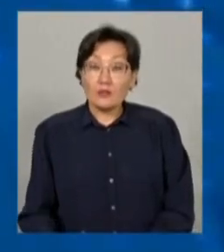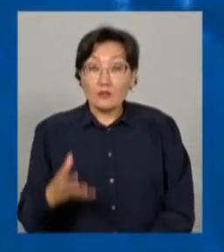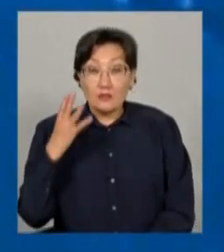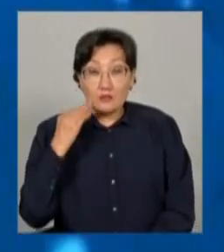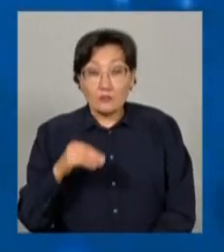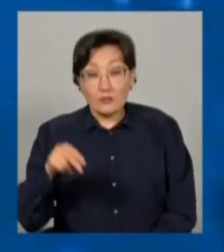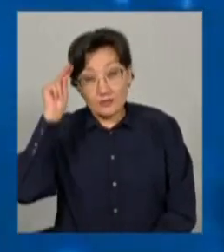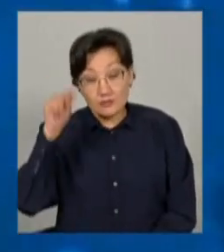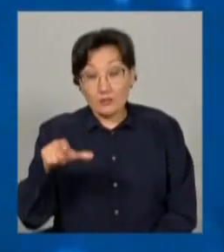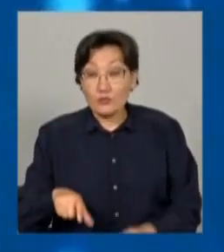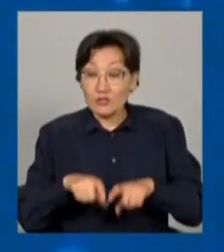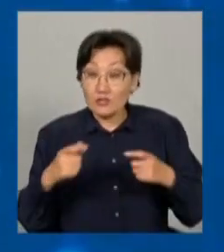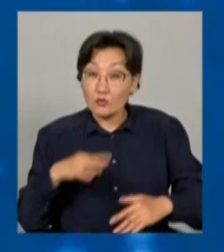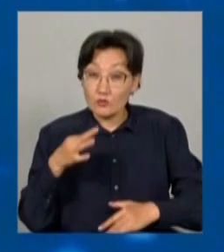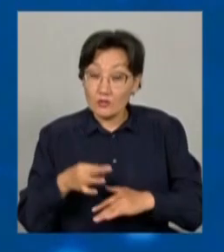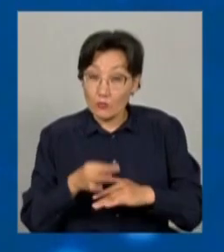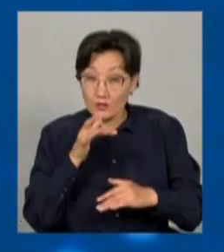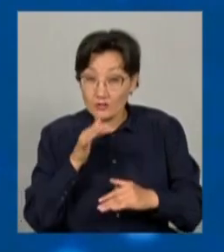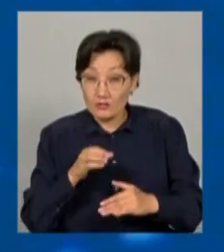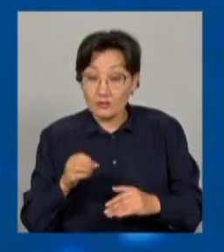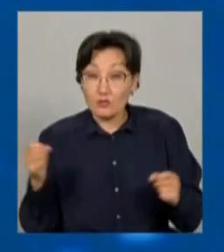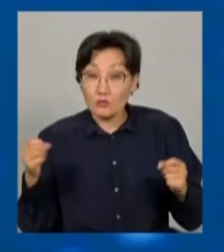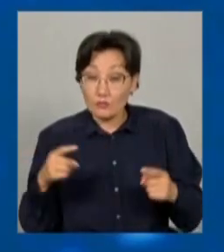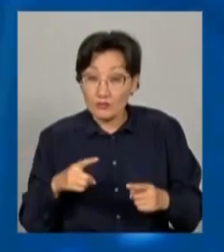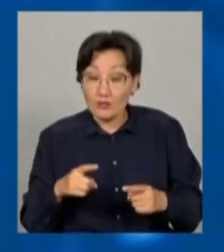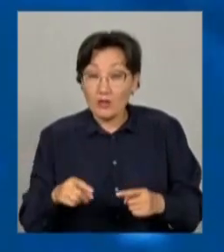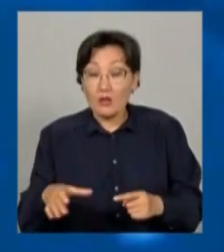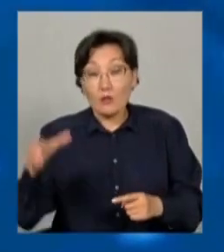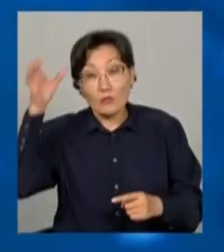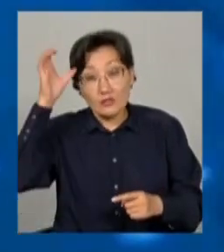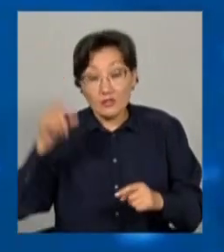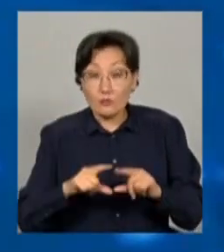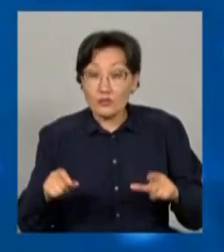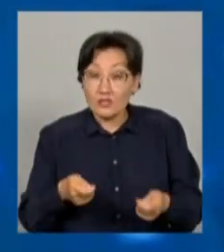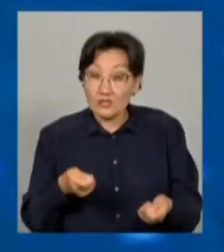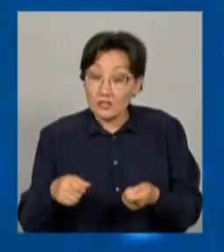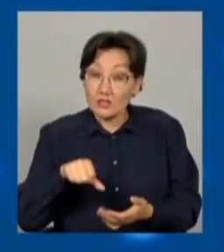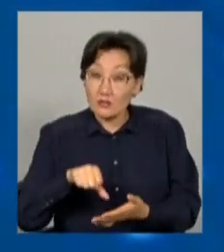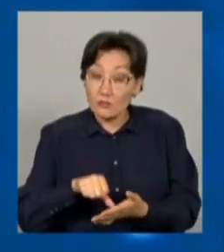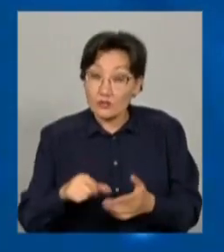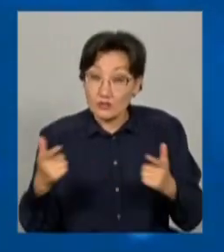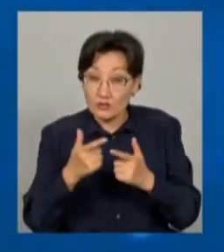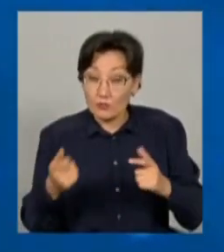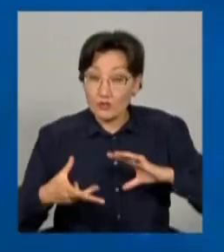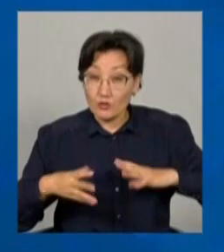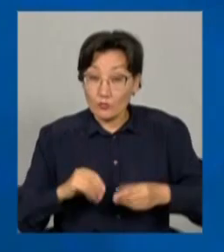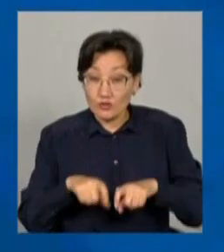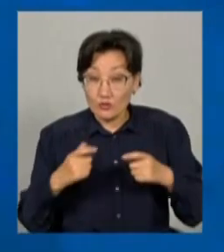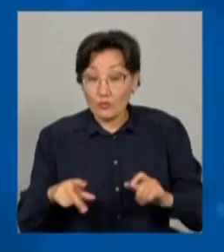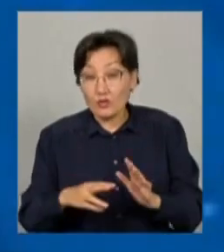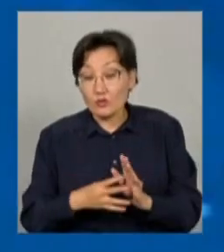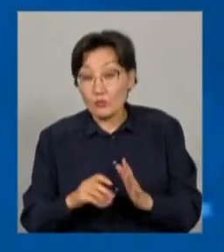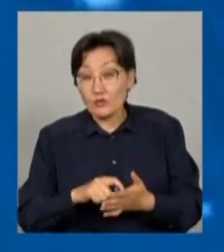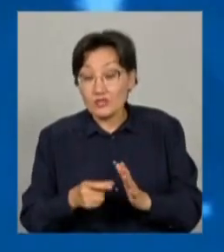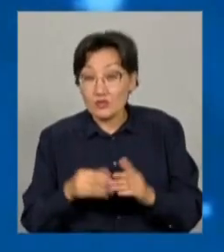Алматылық оқушылардың емтихан тапсыратын уақыты белгілі болды. Білім басқармасының өкілдері хабарлағандай, қорытынды экзамен 9-шы